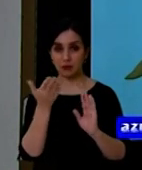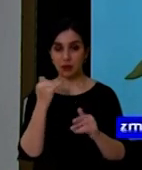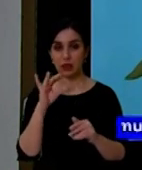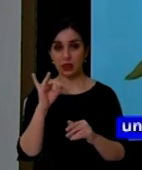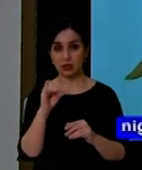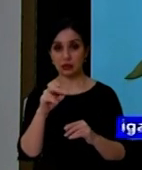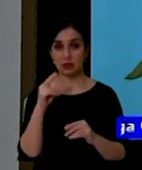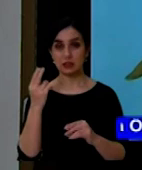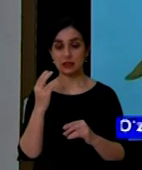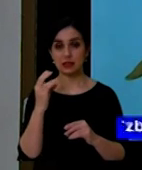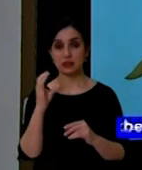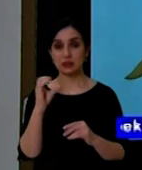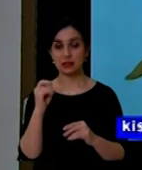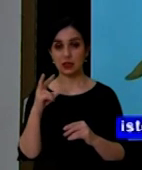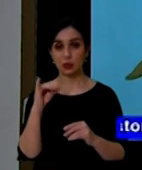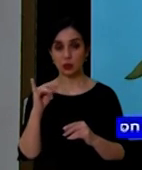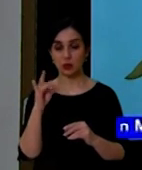-variant silur davrda.